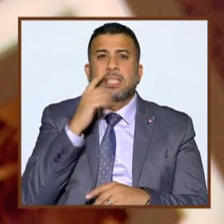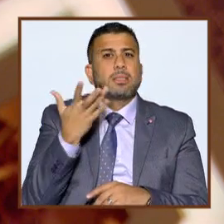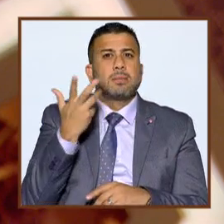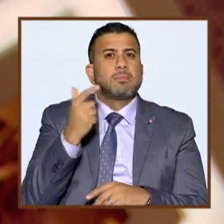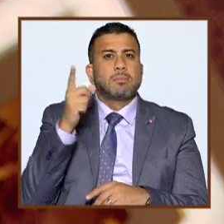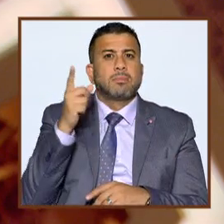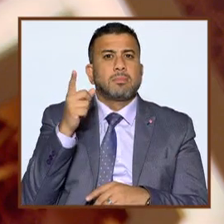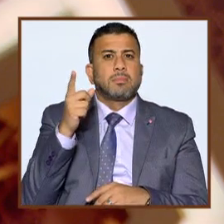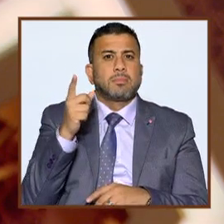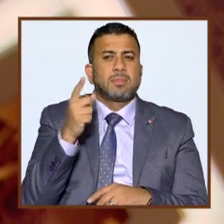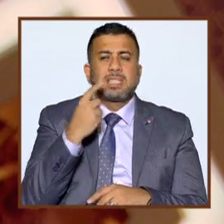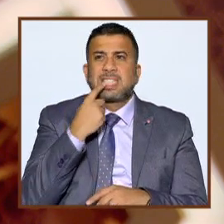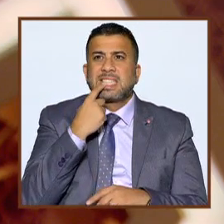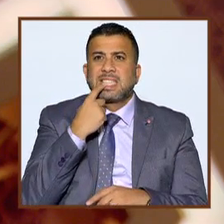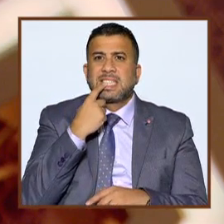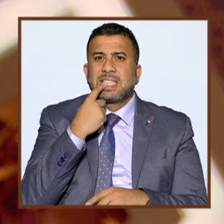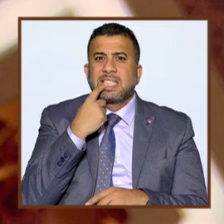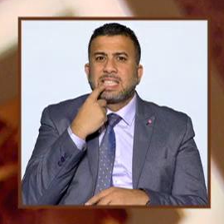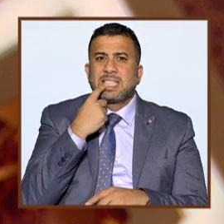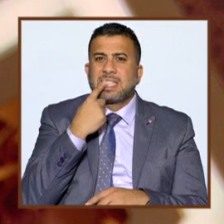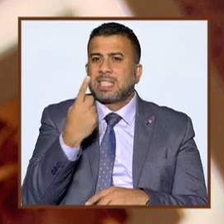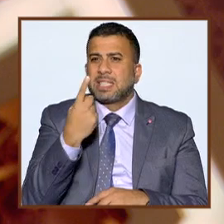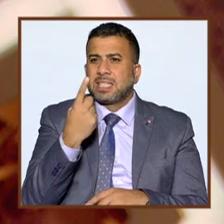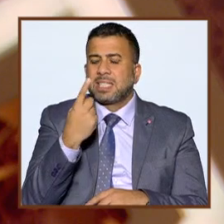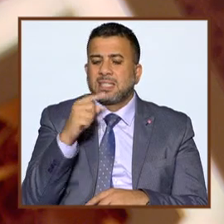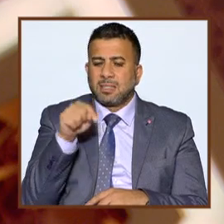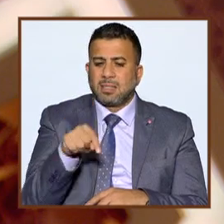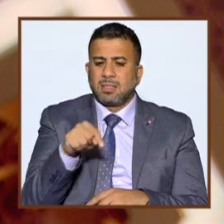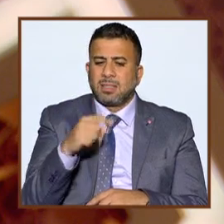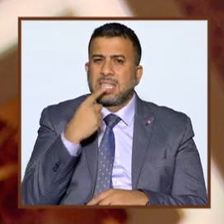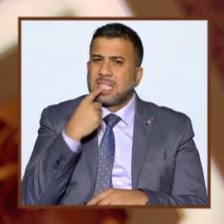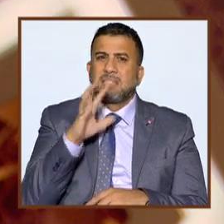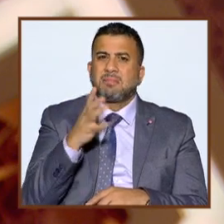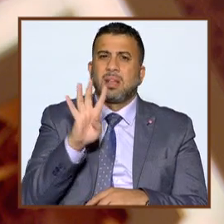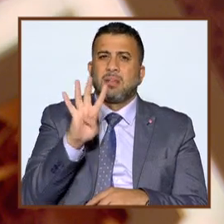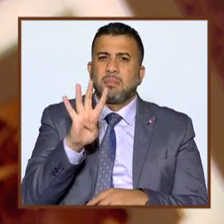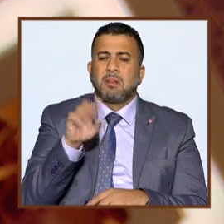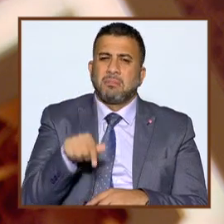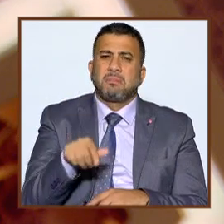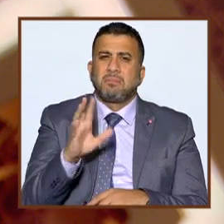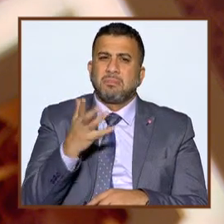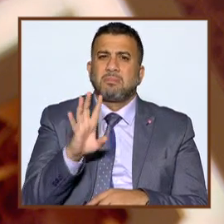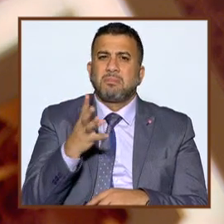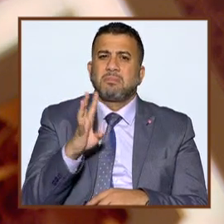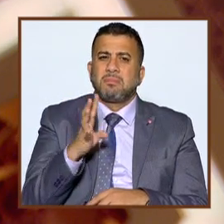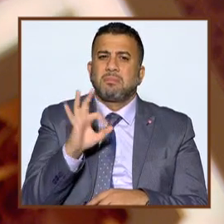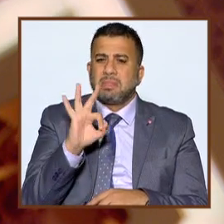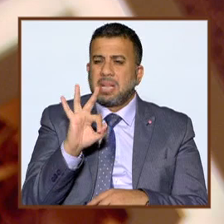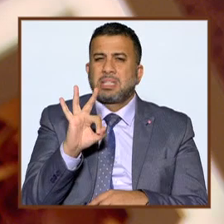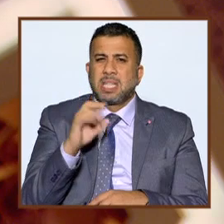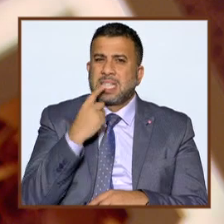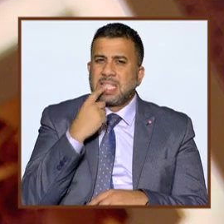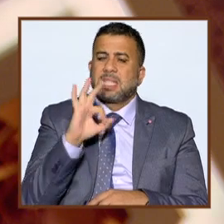الآن هو تعرف عليها سنة كاملة اللي هي السنة اللي قبل كورونا، وسنتين الآن كورونا، وفتحوا سنة صار بيعرفها على الأقل